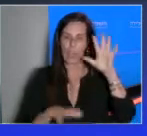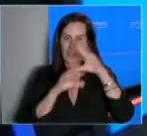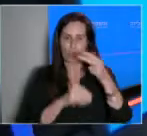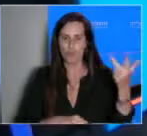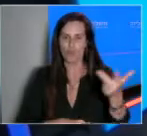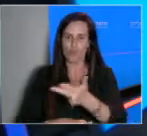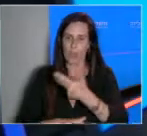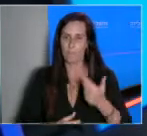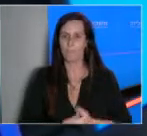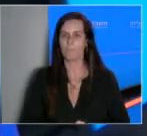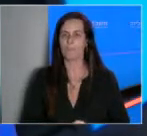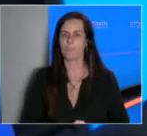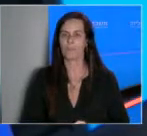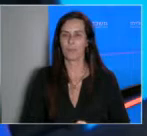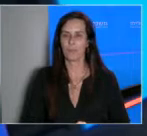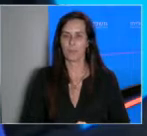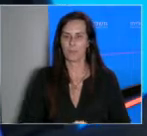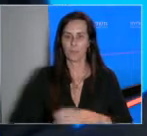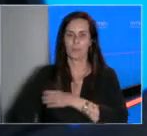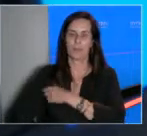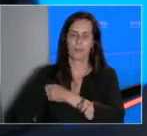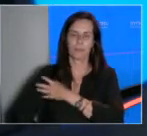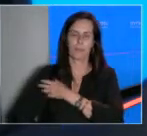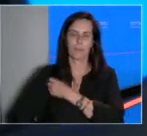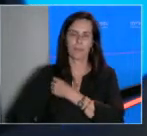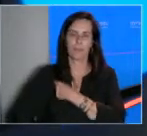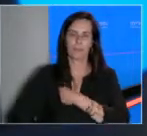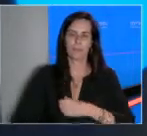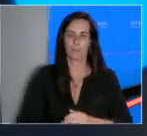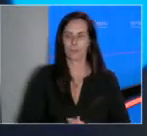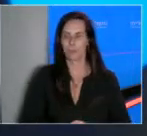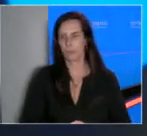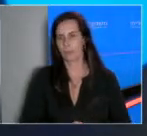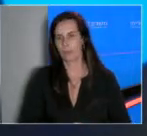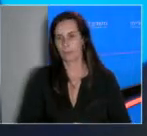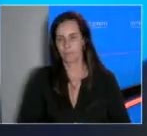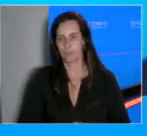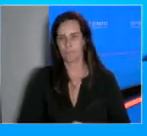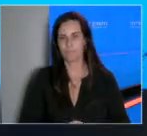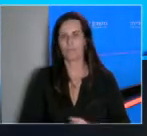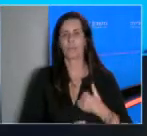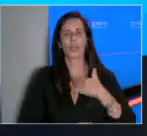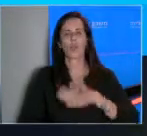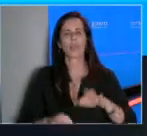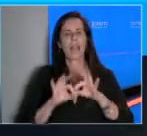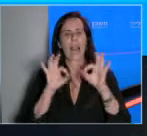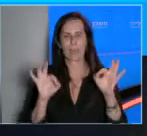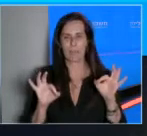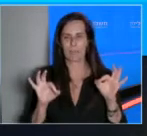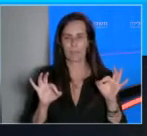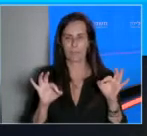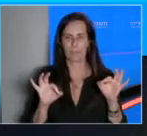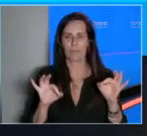מה שלומכם? ערב טוב. אוקיי, אני רוצה... היי, אני רוצה להתחיל בבקשה עם